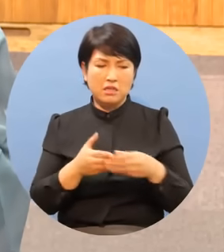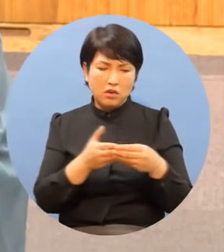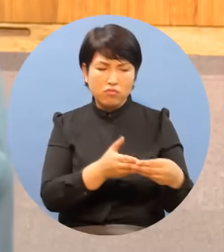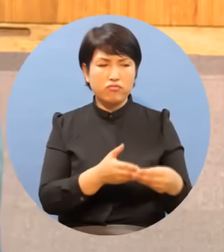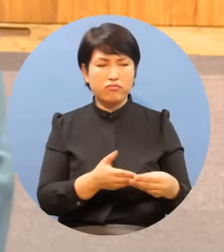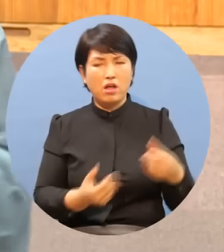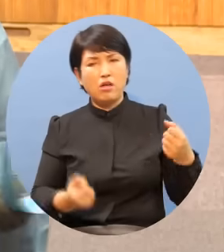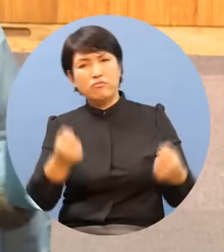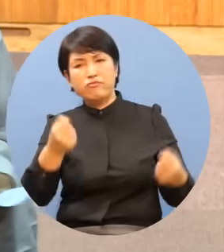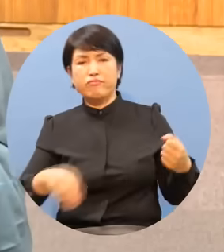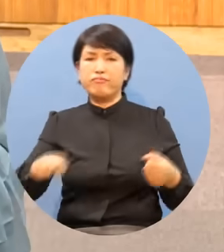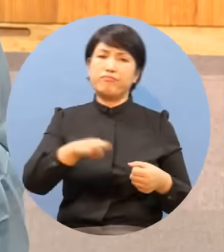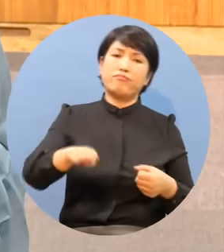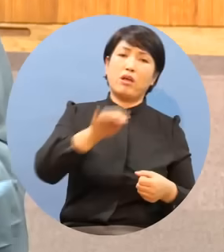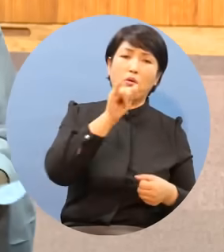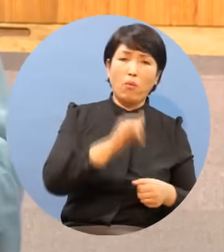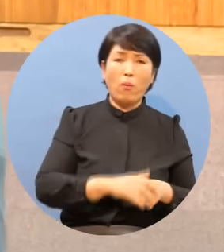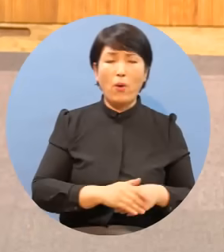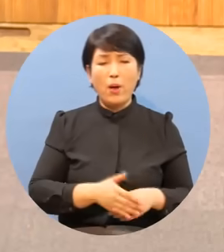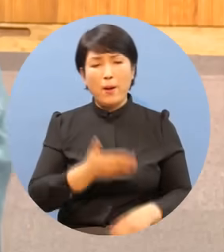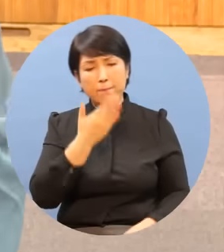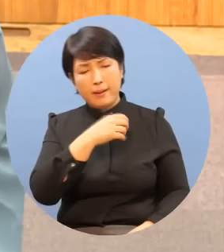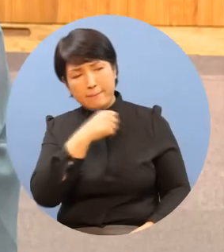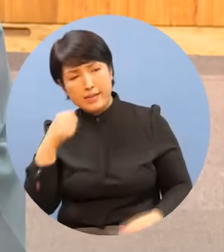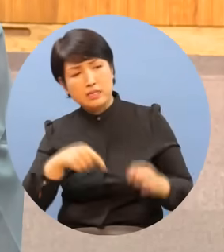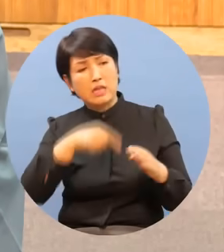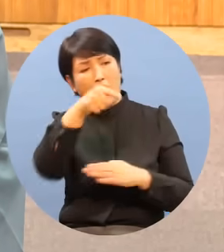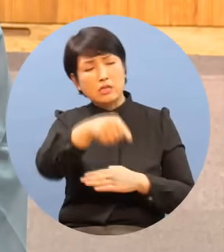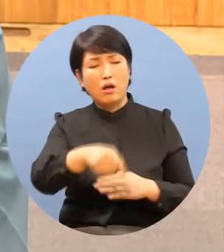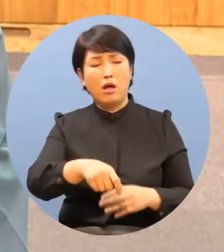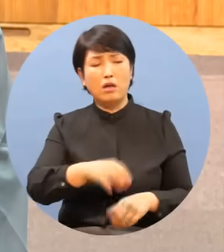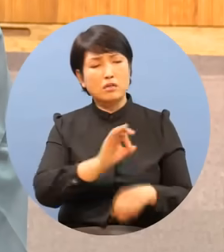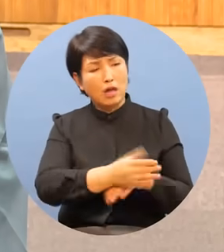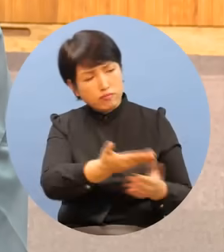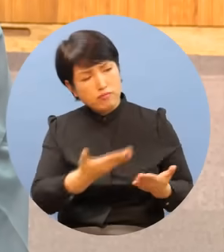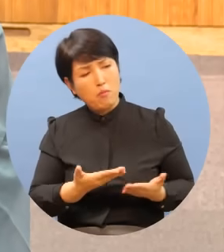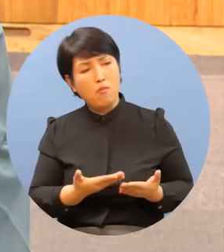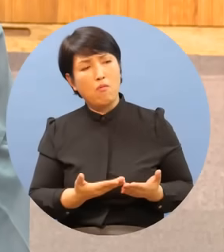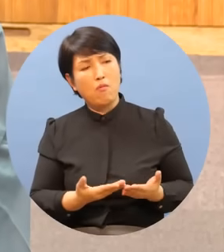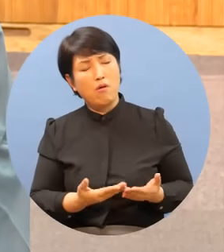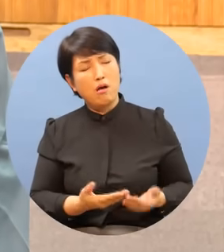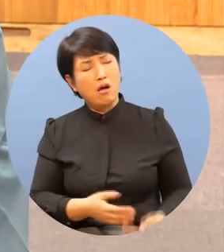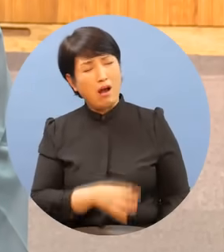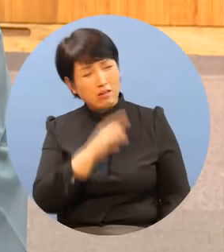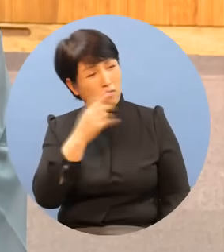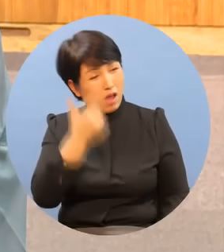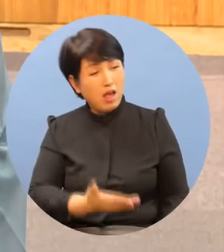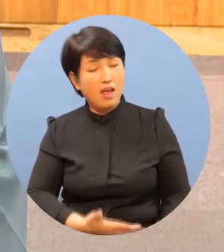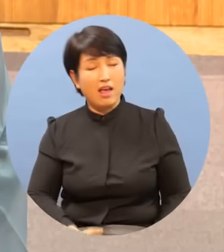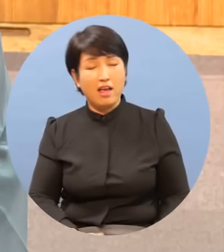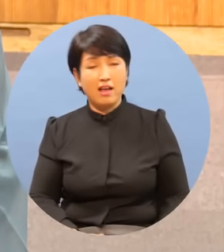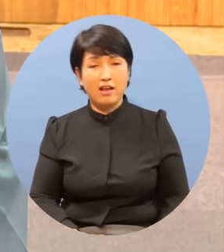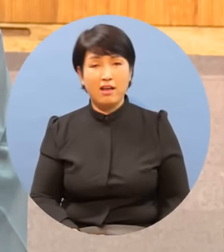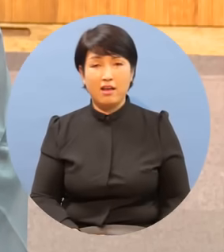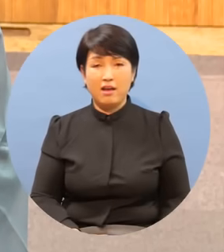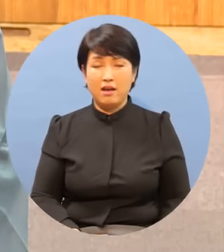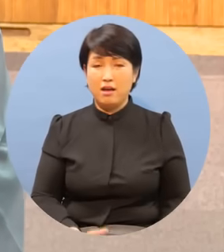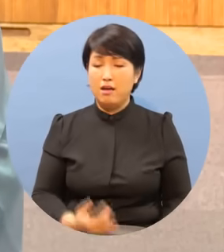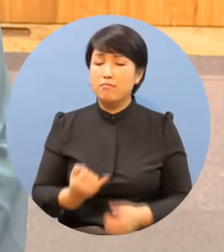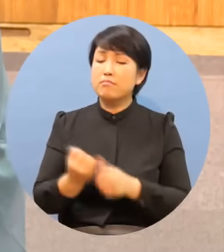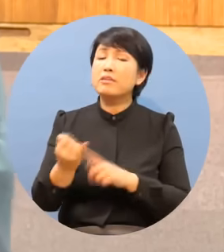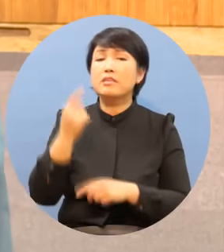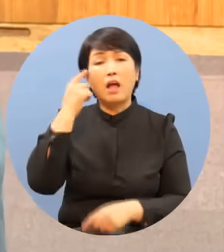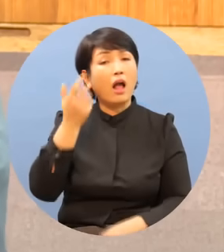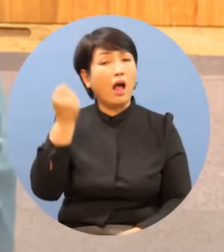태워가지고 드라이버도 좀 시켜주고 주말에 밥도 좀 사주고 이렇게 좀 하면 안 되나?